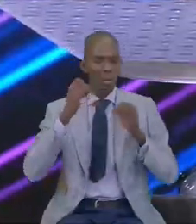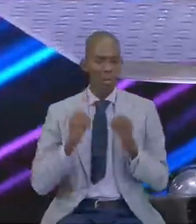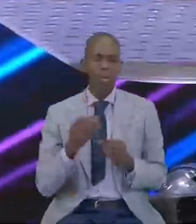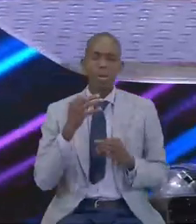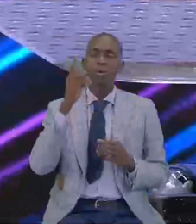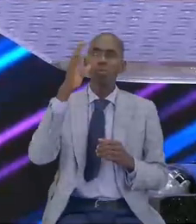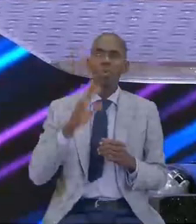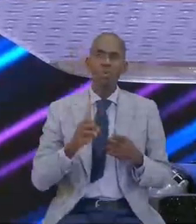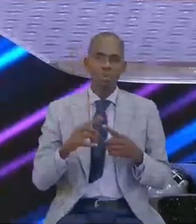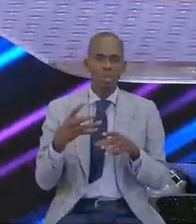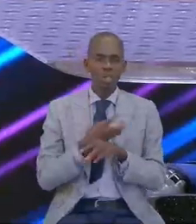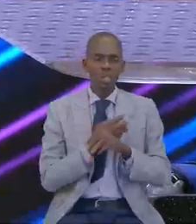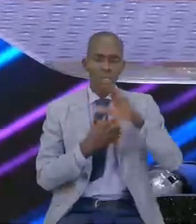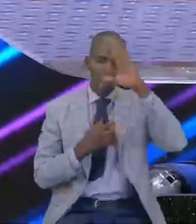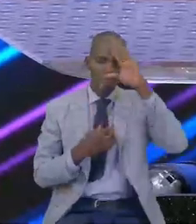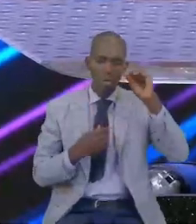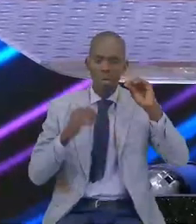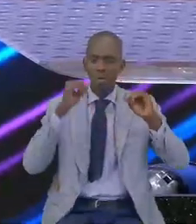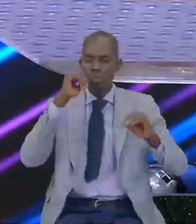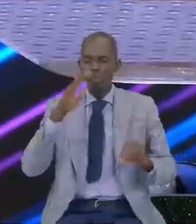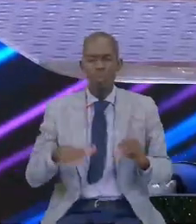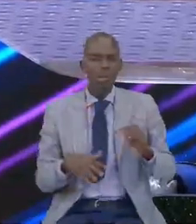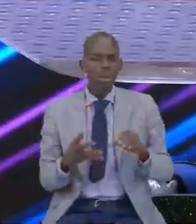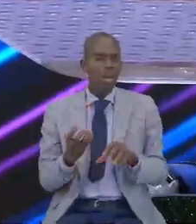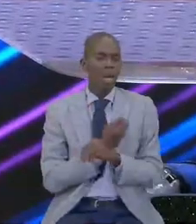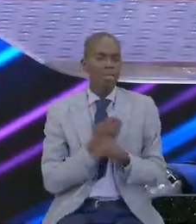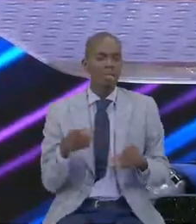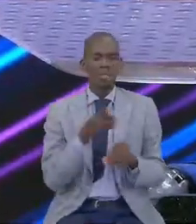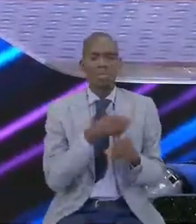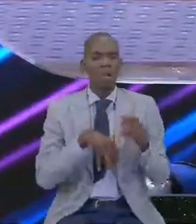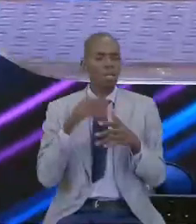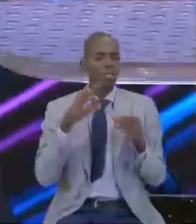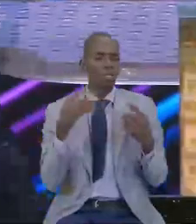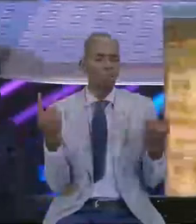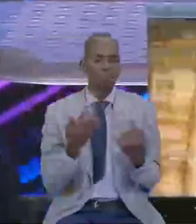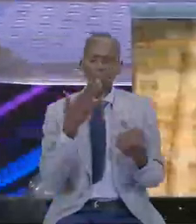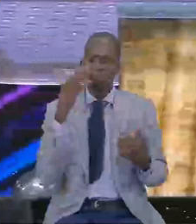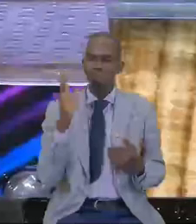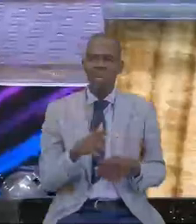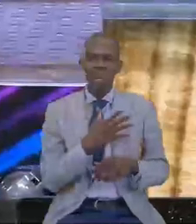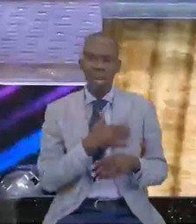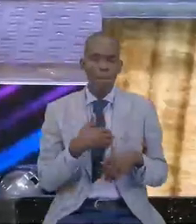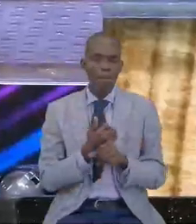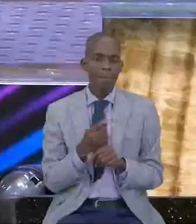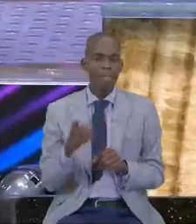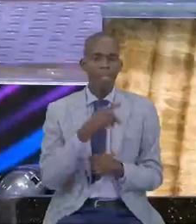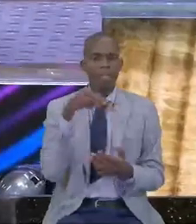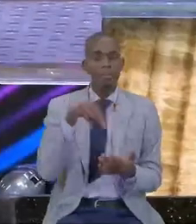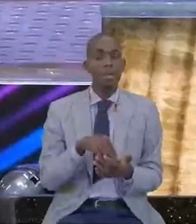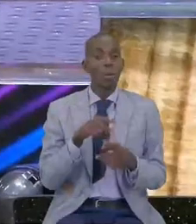homme, sortir une femme. Les sortir du péché, du mal et les amener à tenir. Mais toi, tu vas